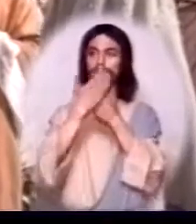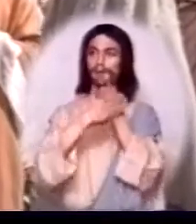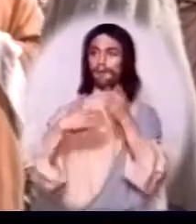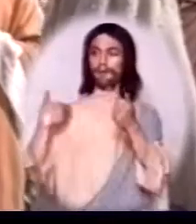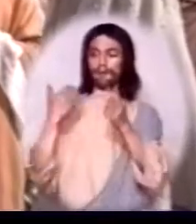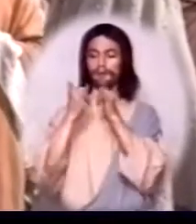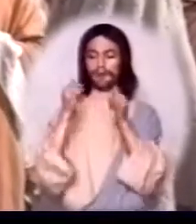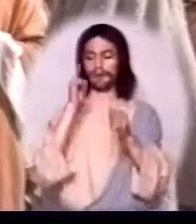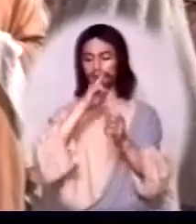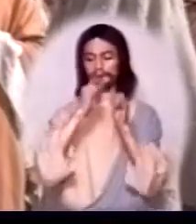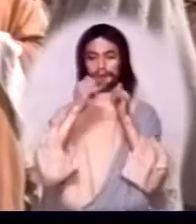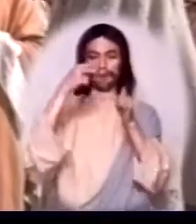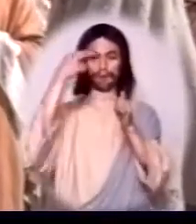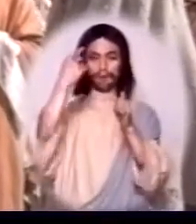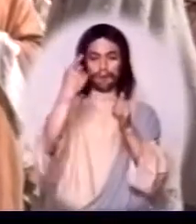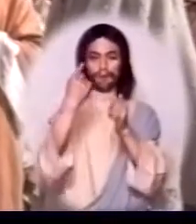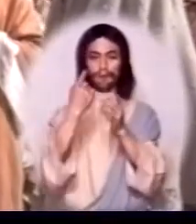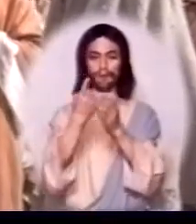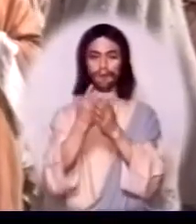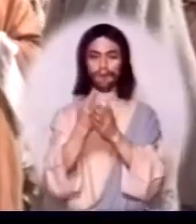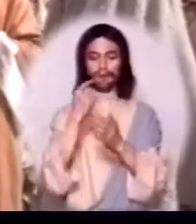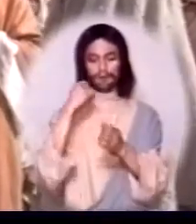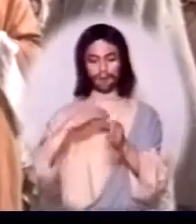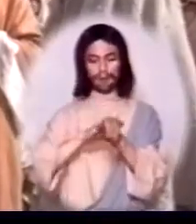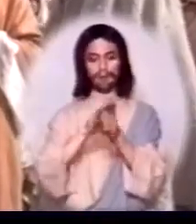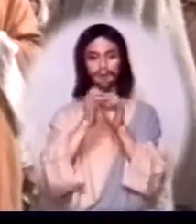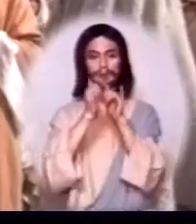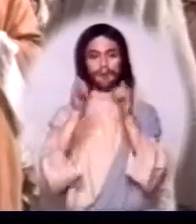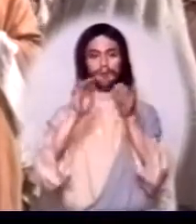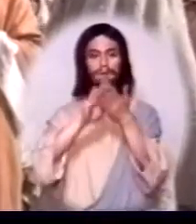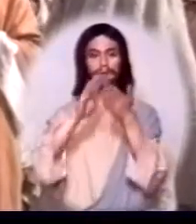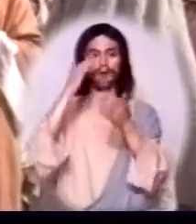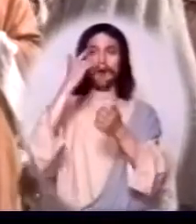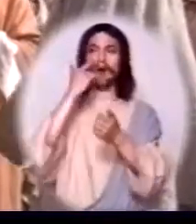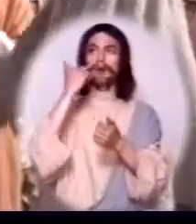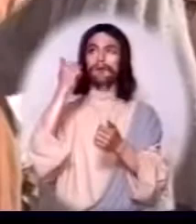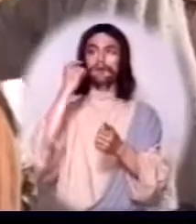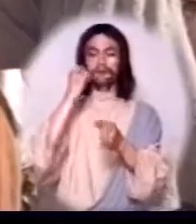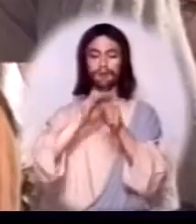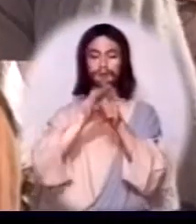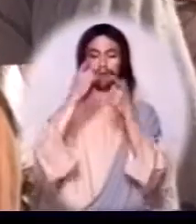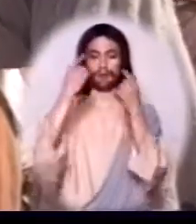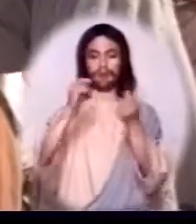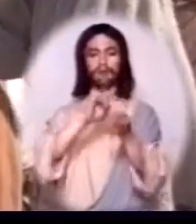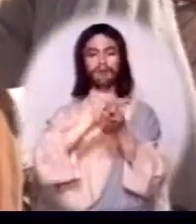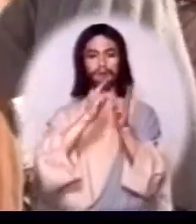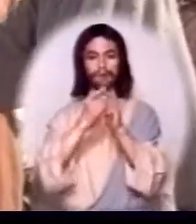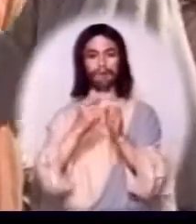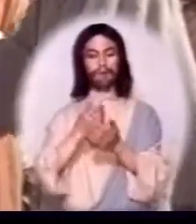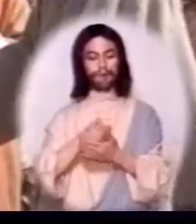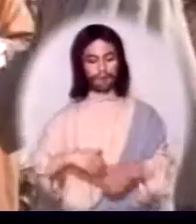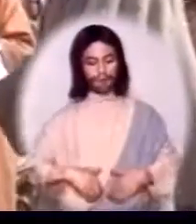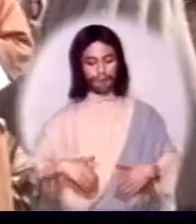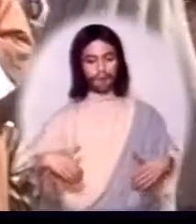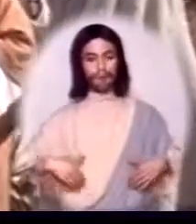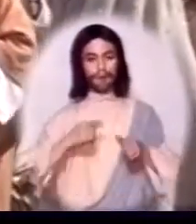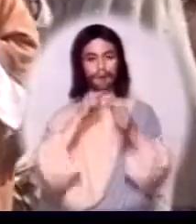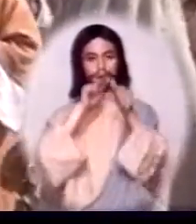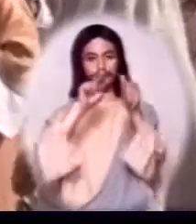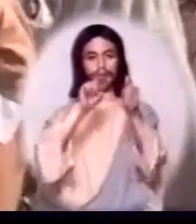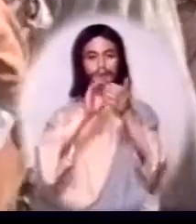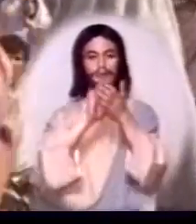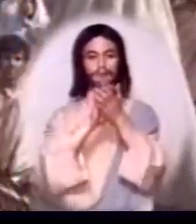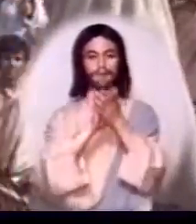하나님께서는 은혜를 모르는 자와 악한 자에게도 인자하신 분이니라. 아버지의 인자심처럼 너희도 인자하라.